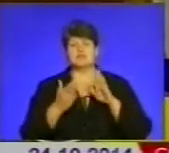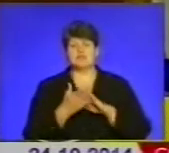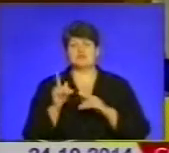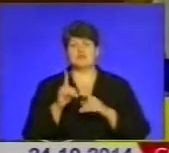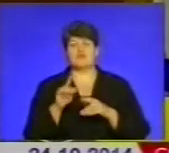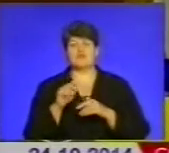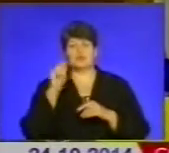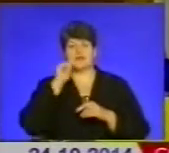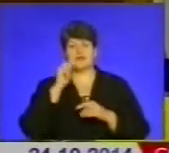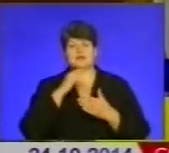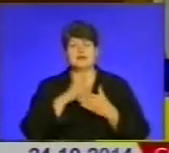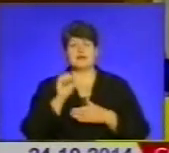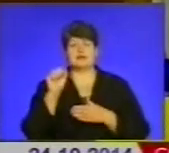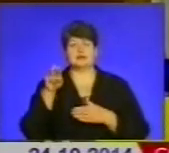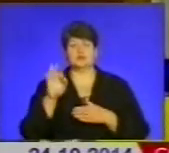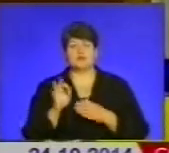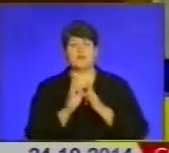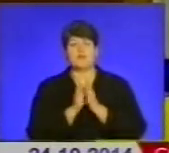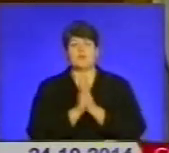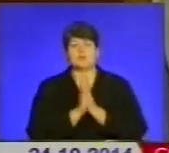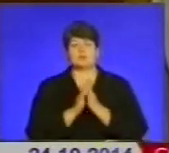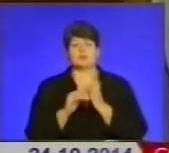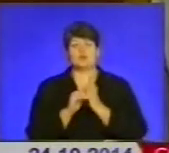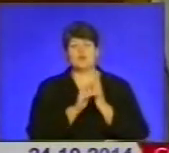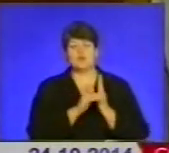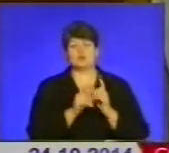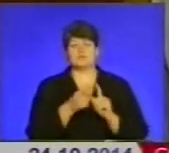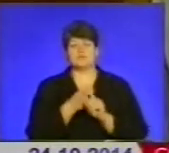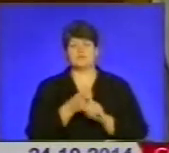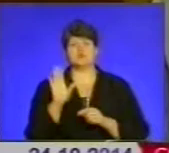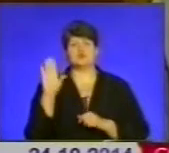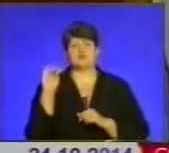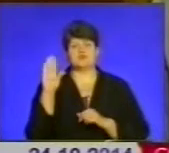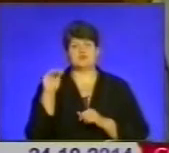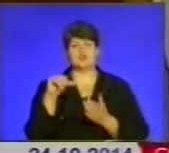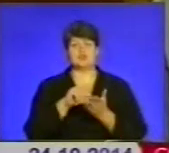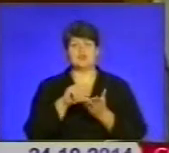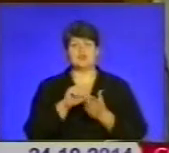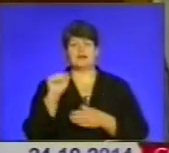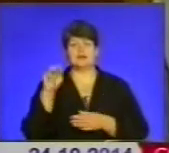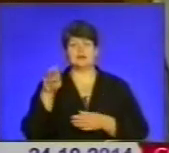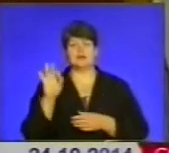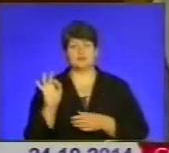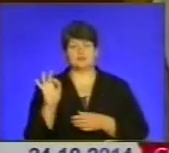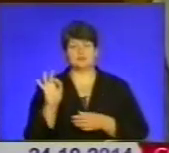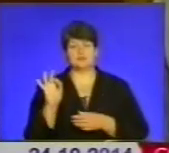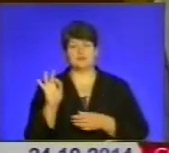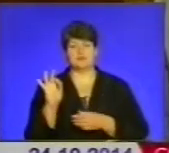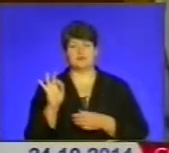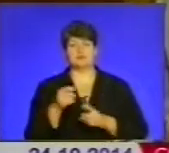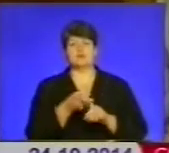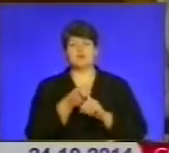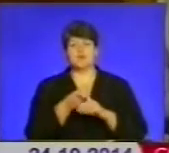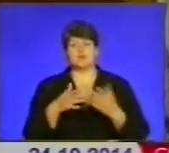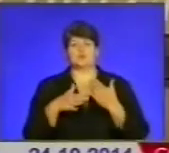АТО. Приїжджають, просять допомогу стосовно посвідчень учасників АТО, стосовно допомоги надати